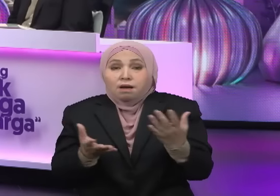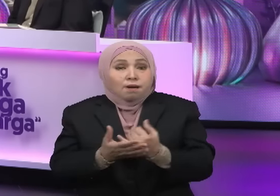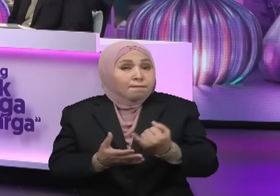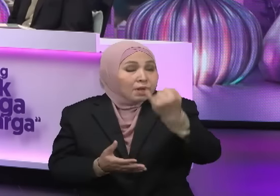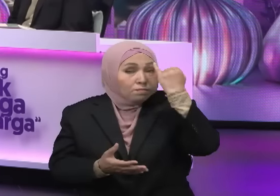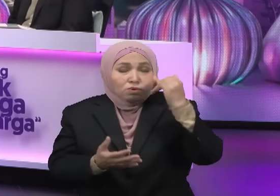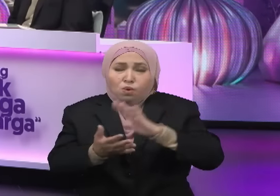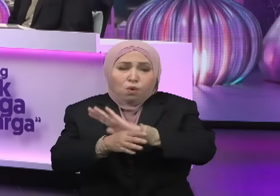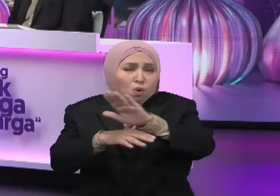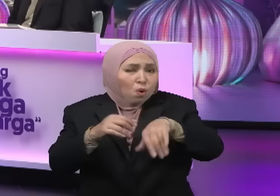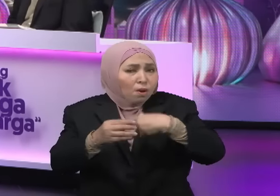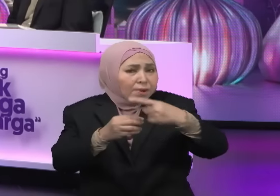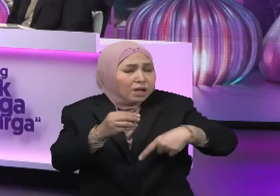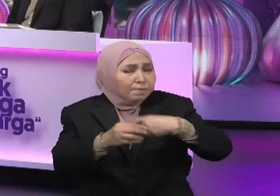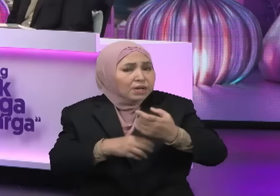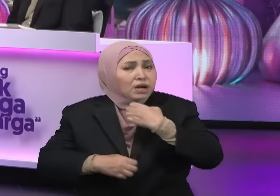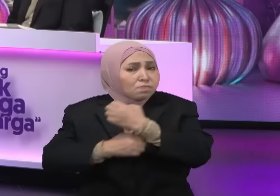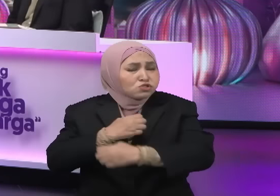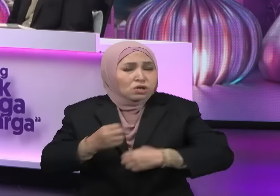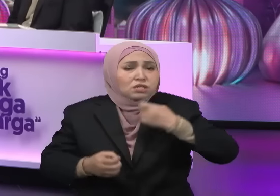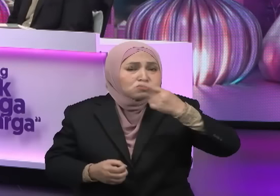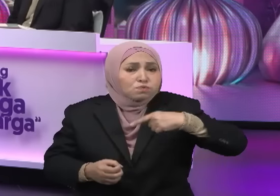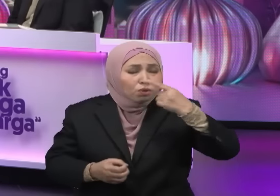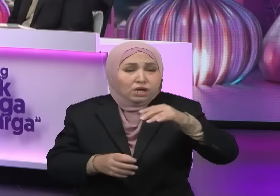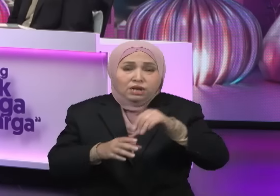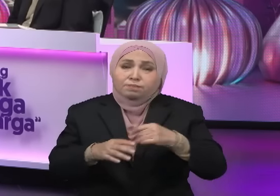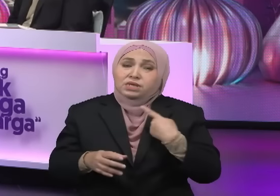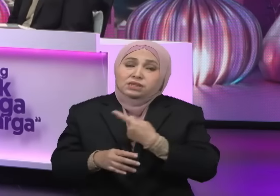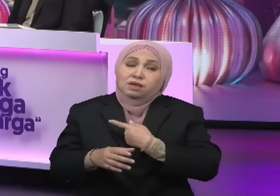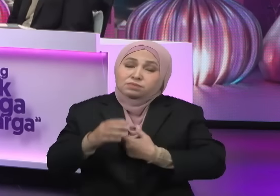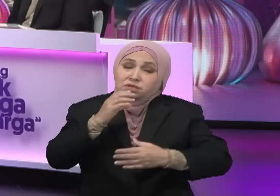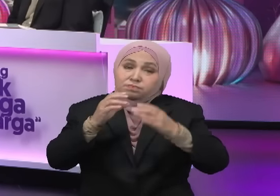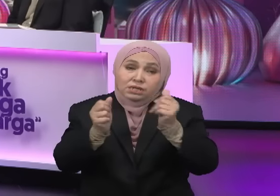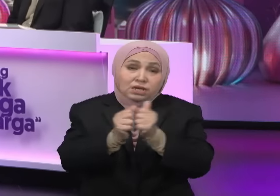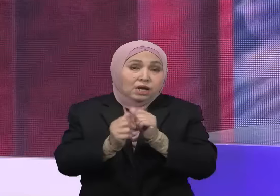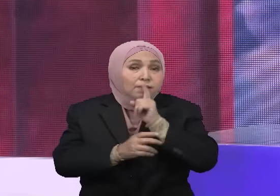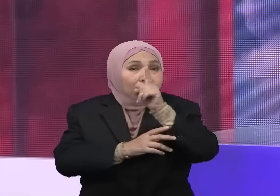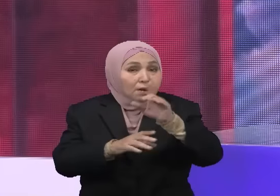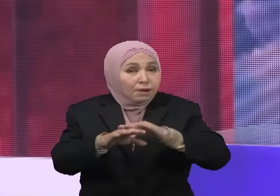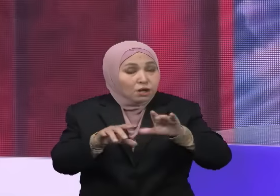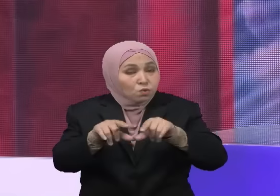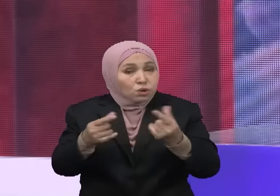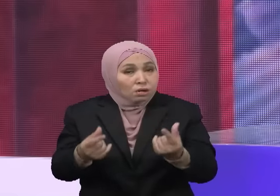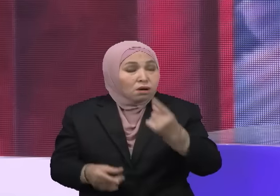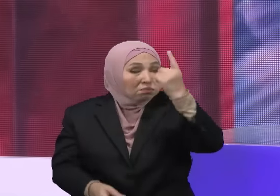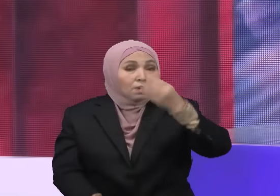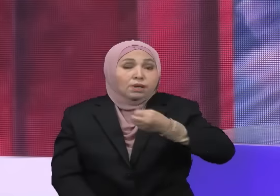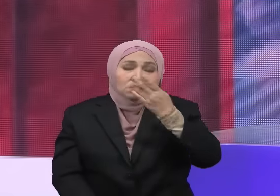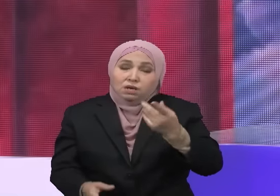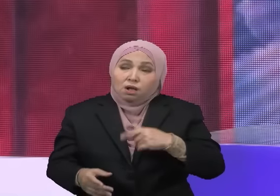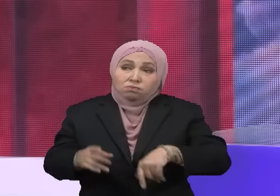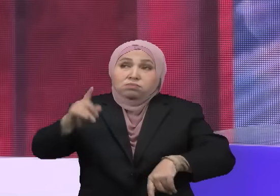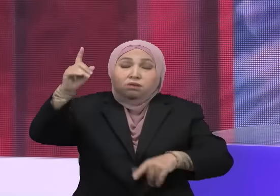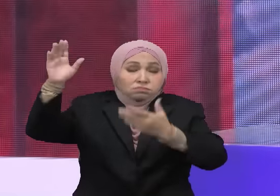Jadi perkara-perkara emosi ini, kalau disebutkan dalam kita berinteraksi dengan kebenaran kepada Al-Quran ini, Allah kata, kalau kami turunkan